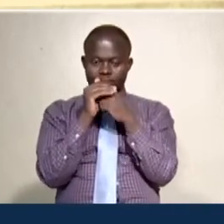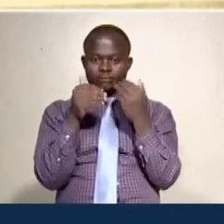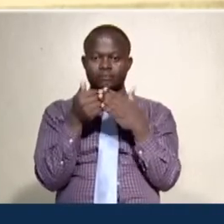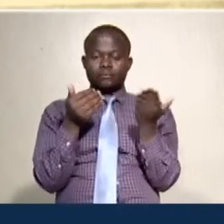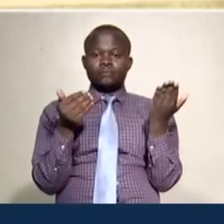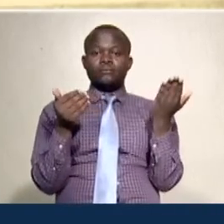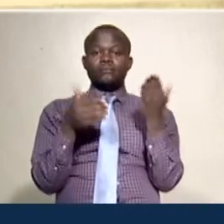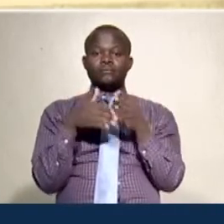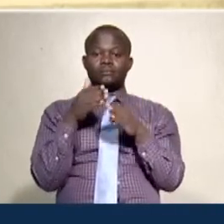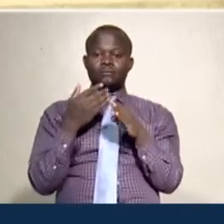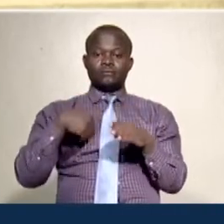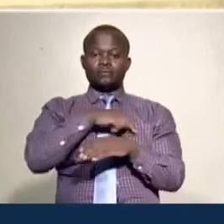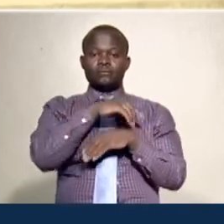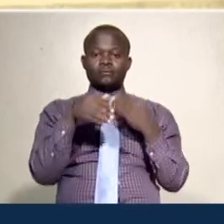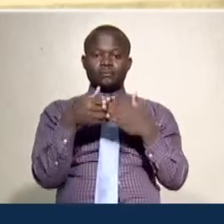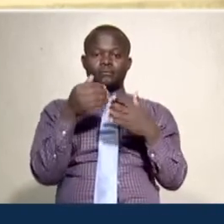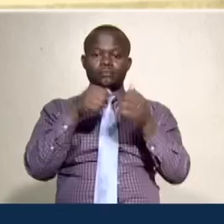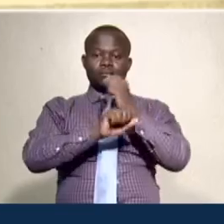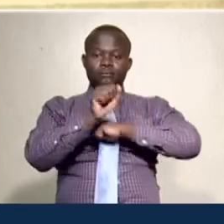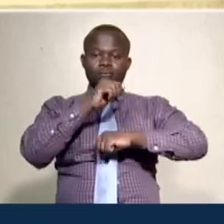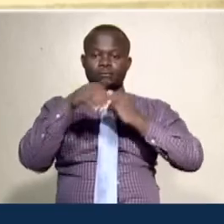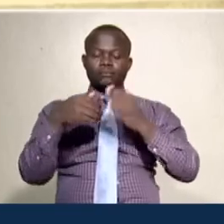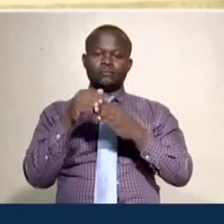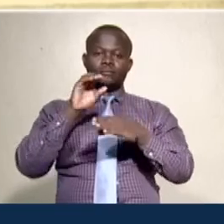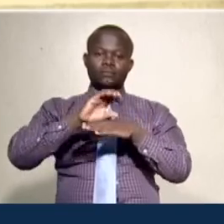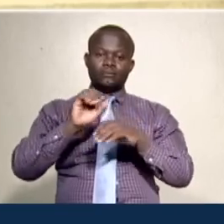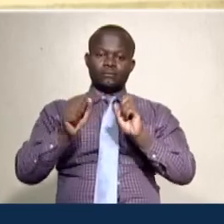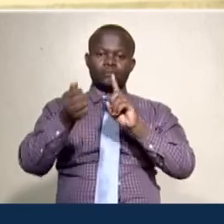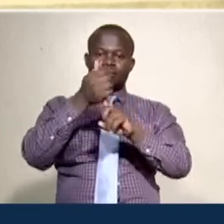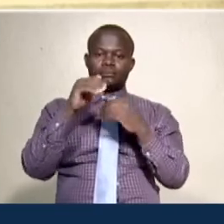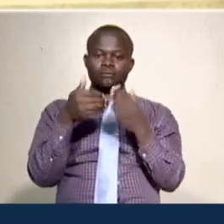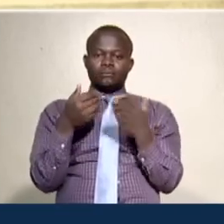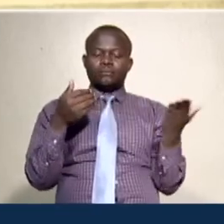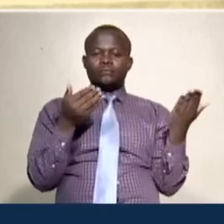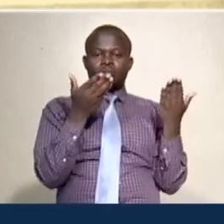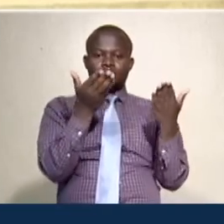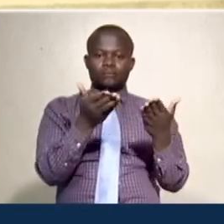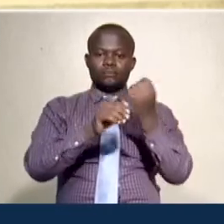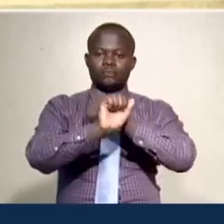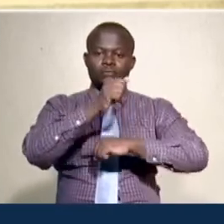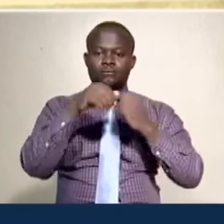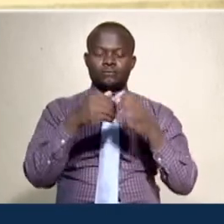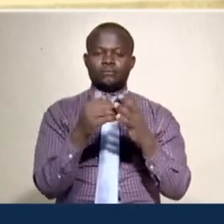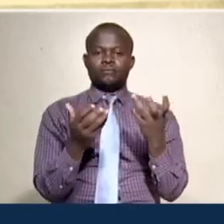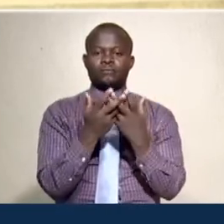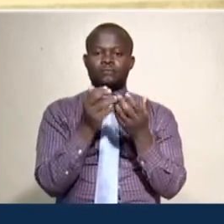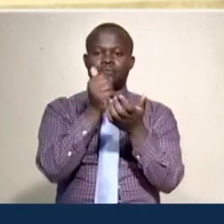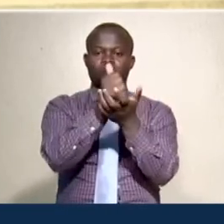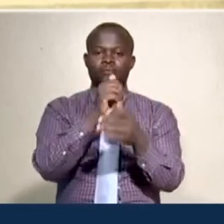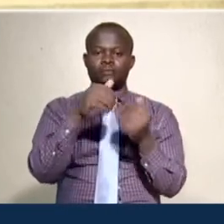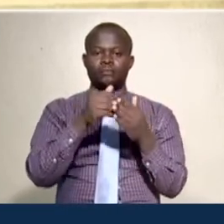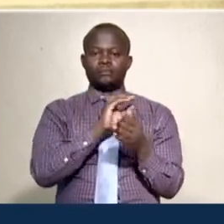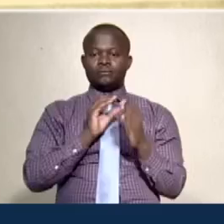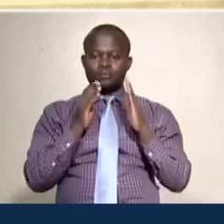tukaba twariyubatse, hakaba hari ibikorwa itorero rigeraho, ryaba bito ibikorwa bijyanye no gufasha